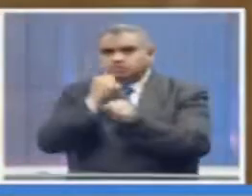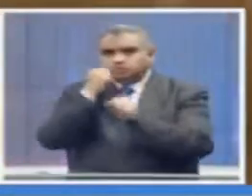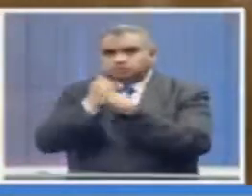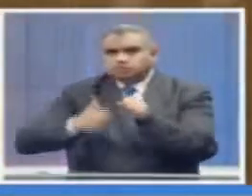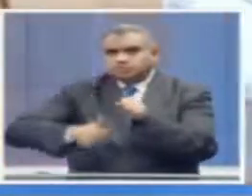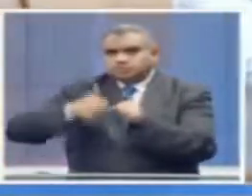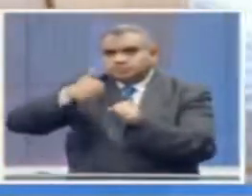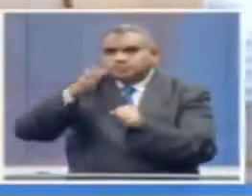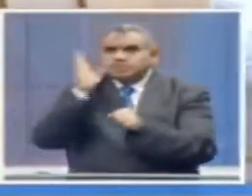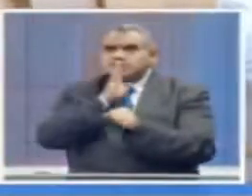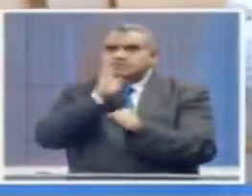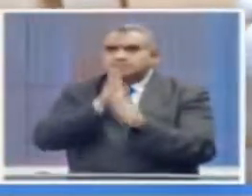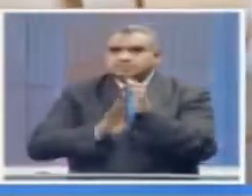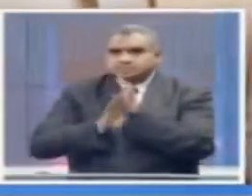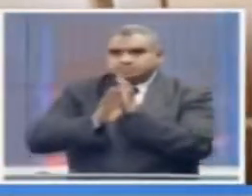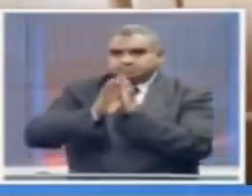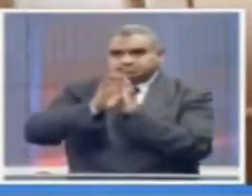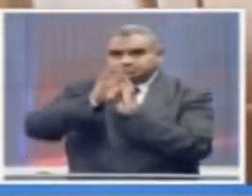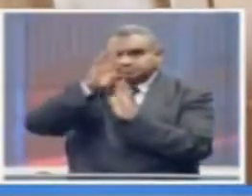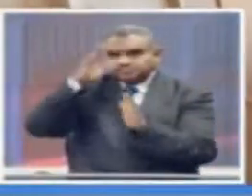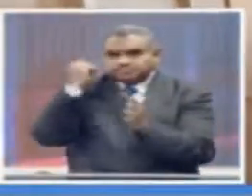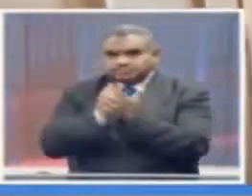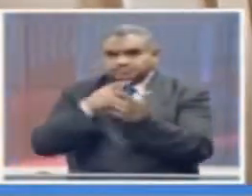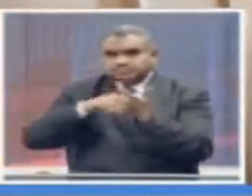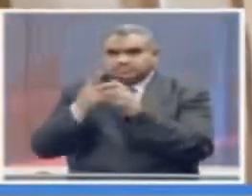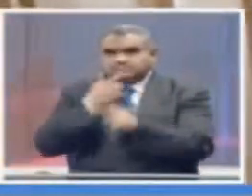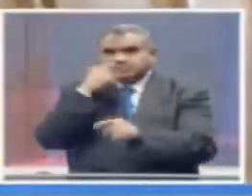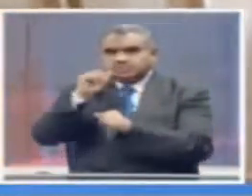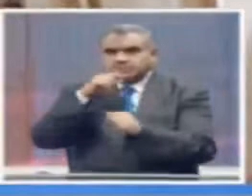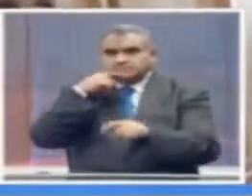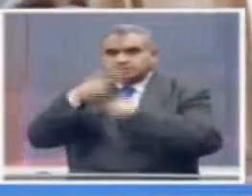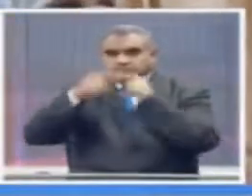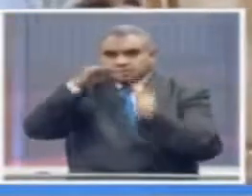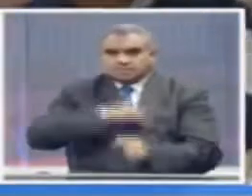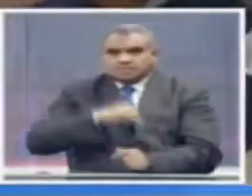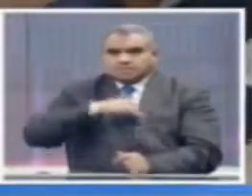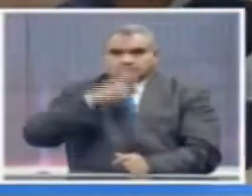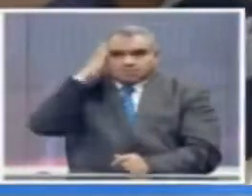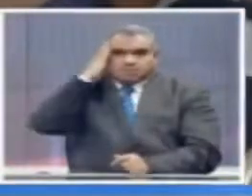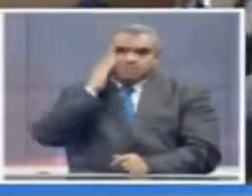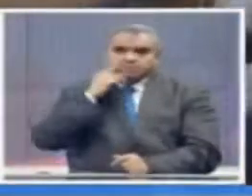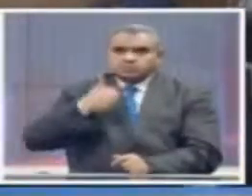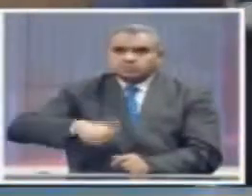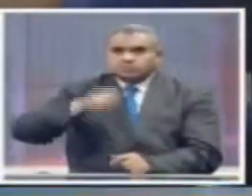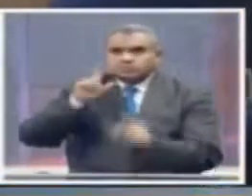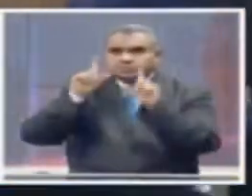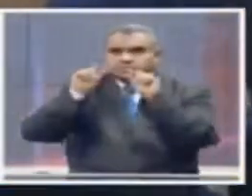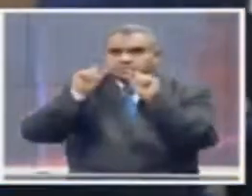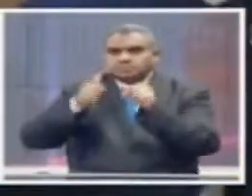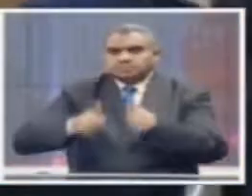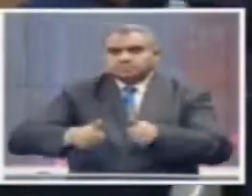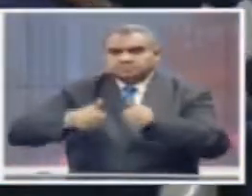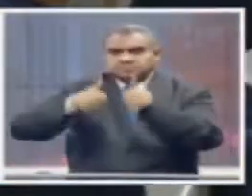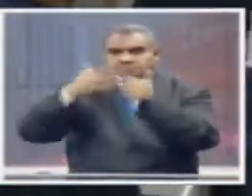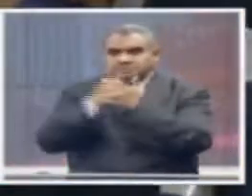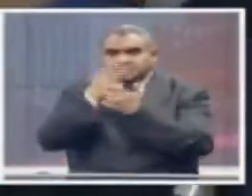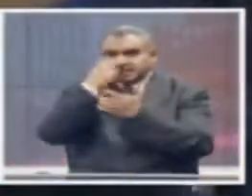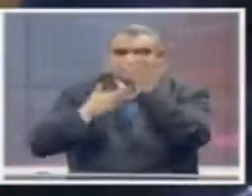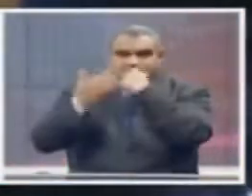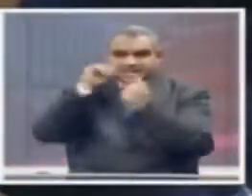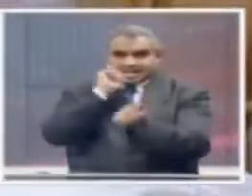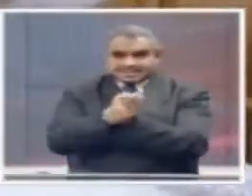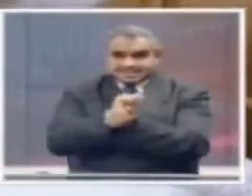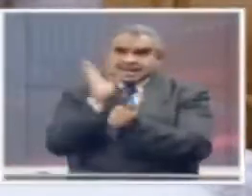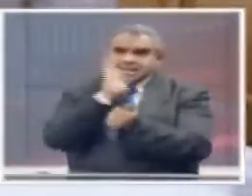الفرصة الجديدة التي أتيحت لهم بهذا العفو الرئاسي، معبرين عن فرحتهم الكبيرة وتقديرهم لما لمسوه خلال فترة